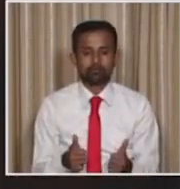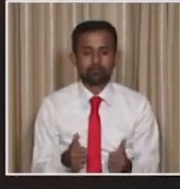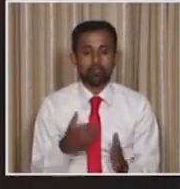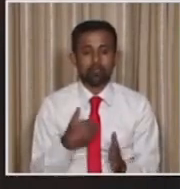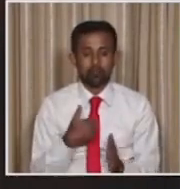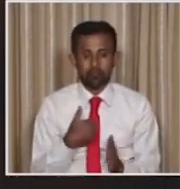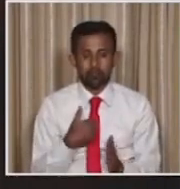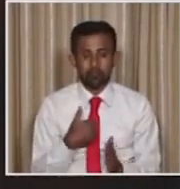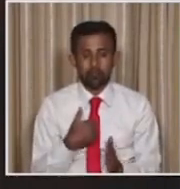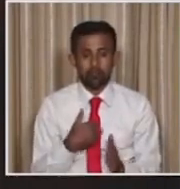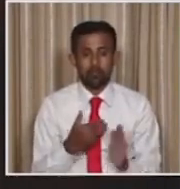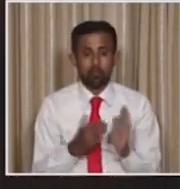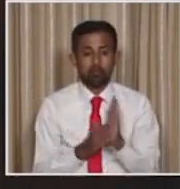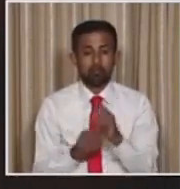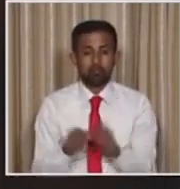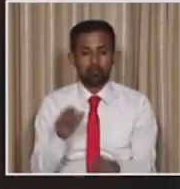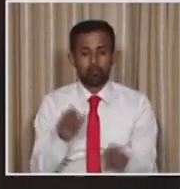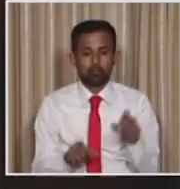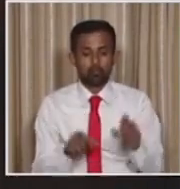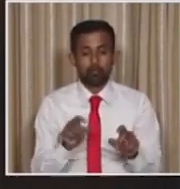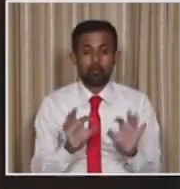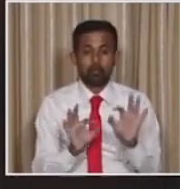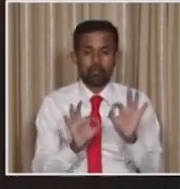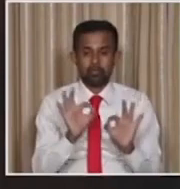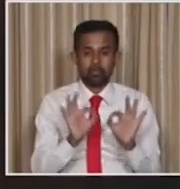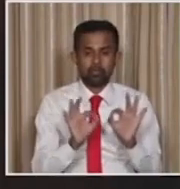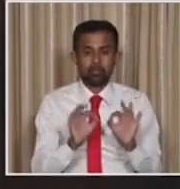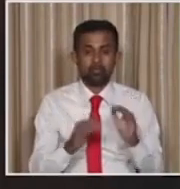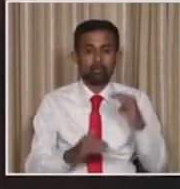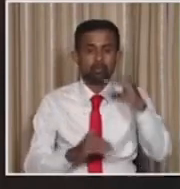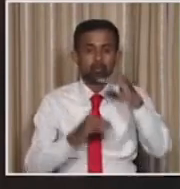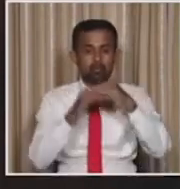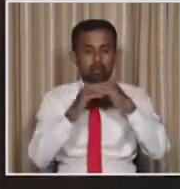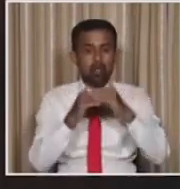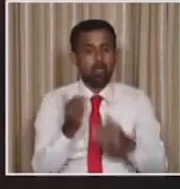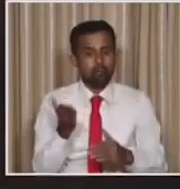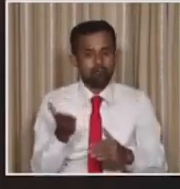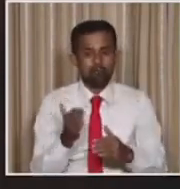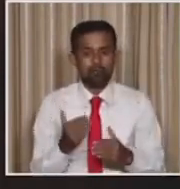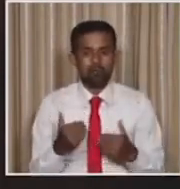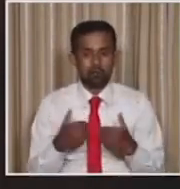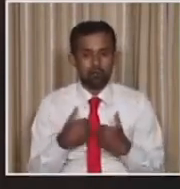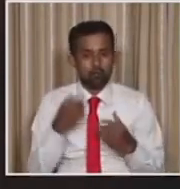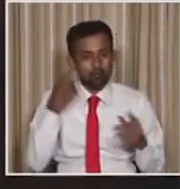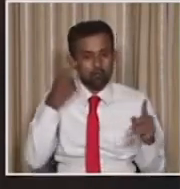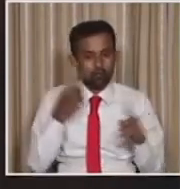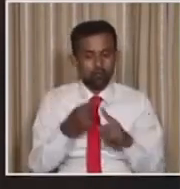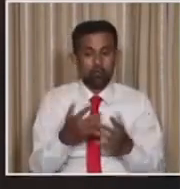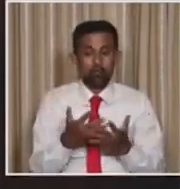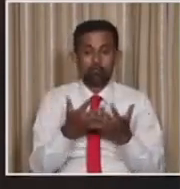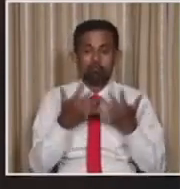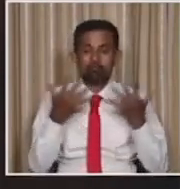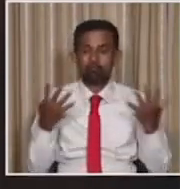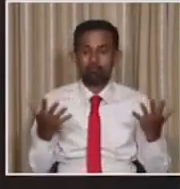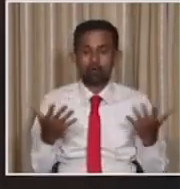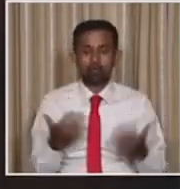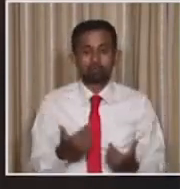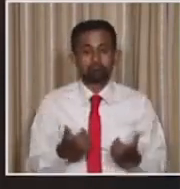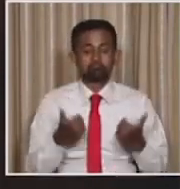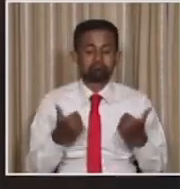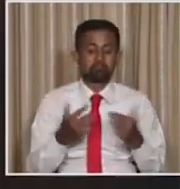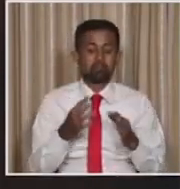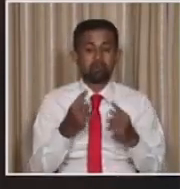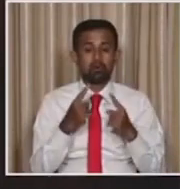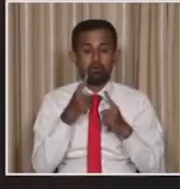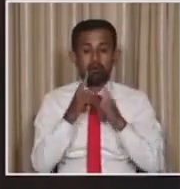අපි මානව සම්පත් දර්ශකයේ උඩ තැනක ඉන්නවා. අපි ඒ පිළිබඳව විශාල උදම්මැනීමක් කරනවා.